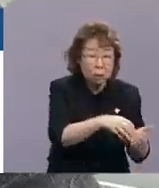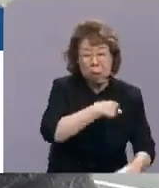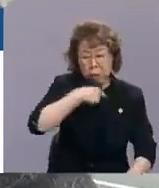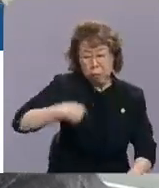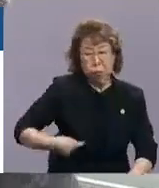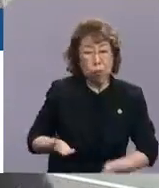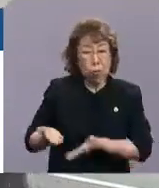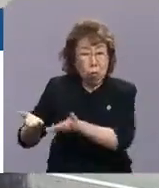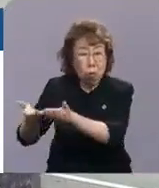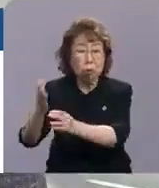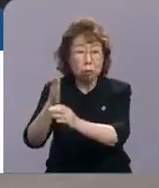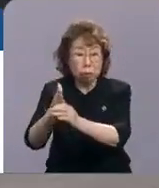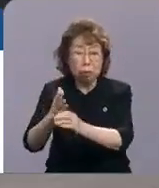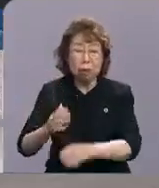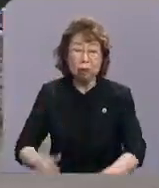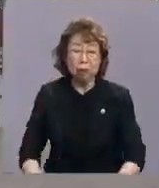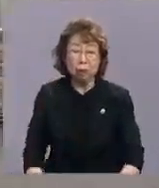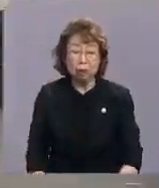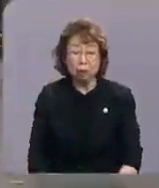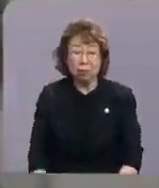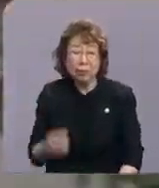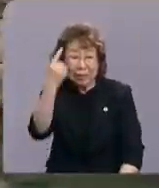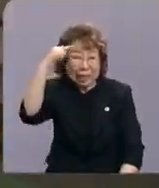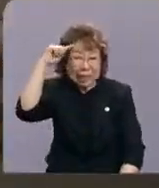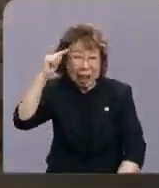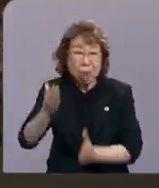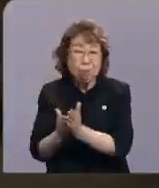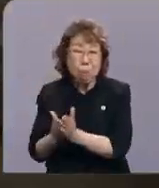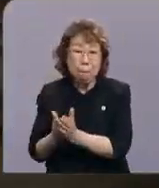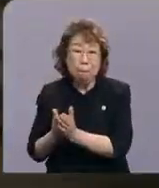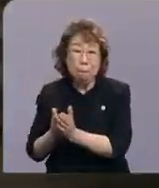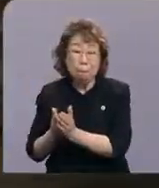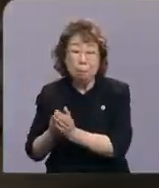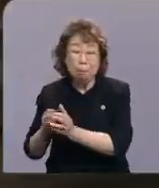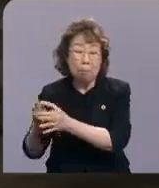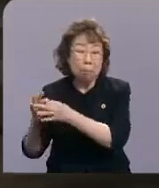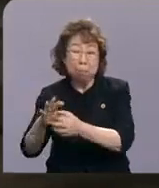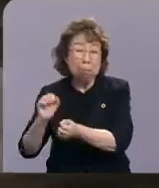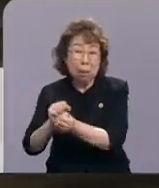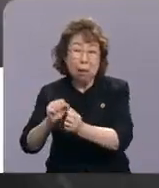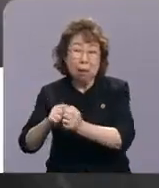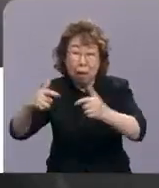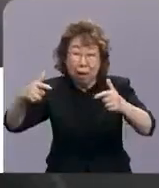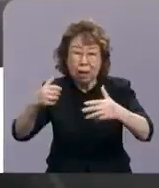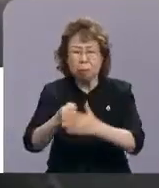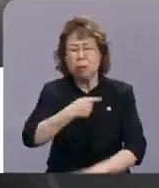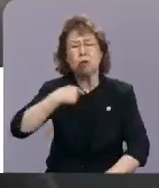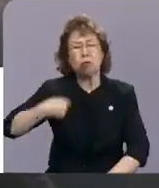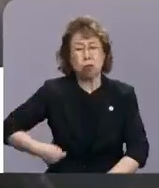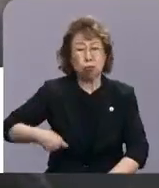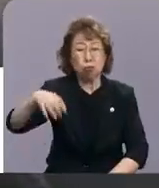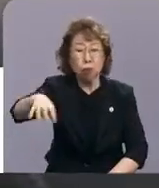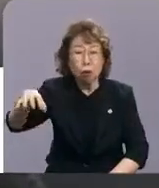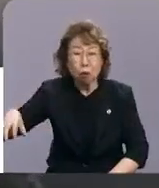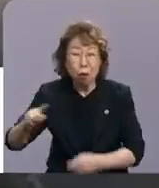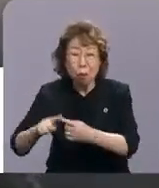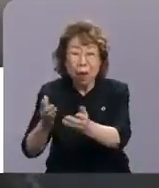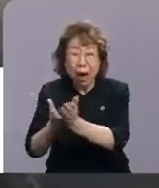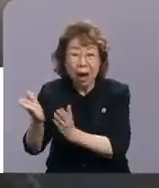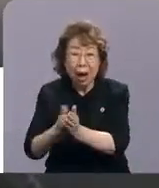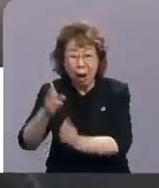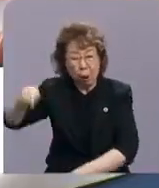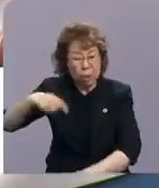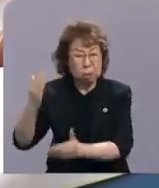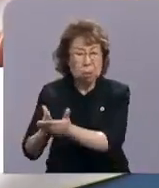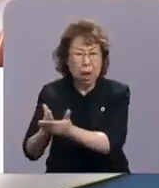중국으로 실어 나르고 있습니다. 러시아 선원발 코로나19 감염이 잇따르자 중국 다레난과 칭다오항 등에서